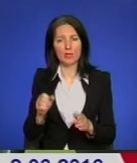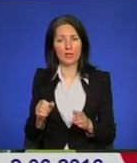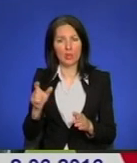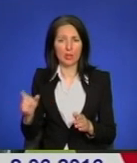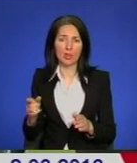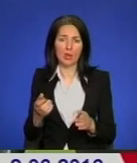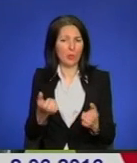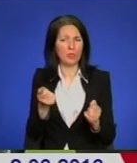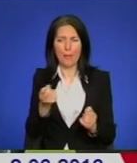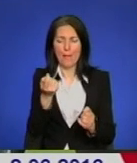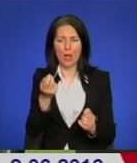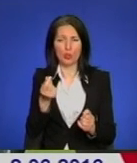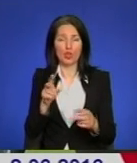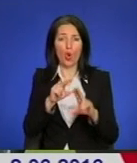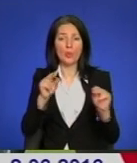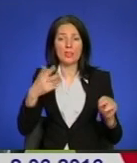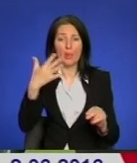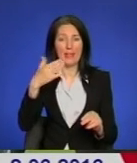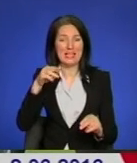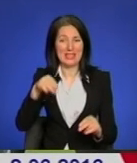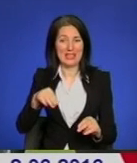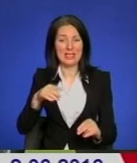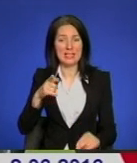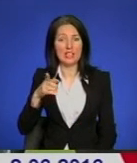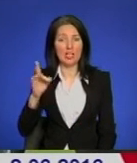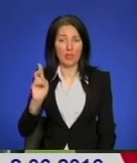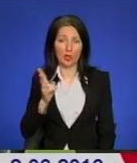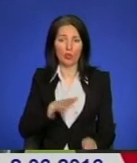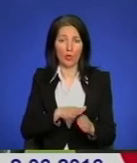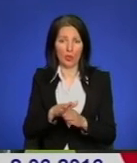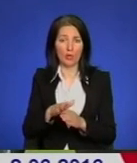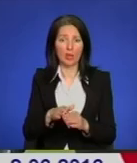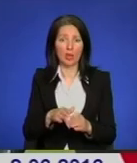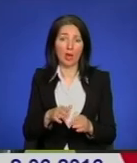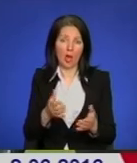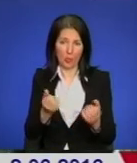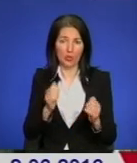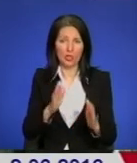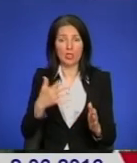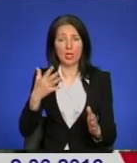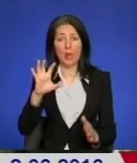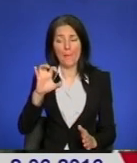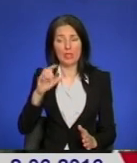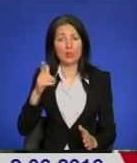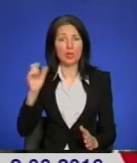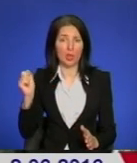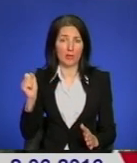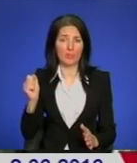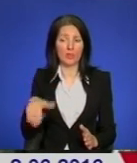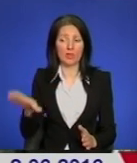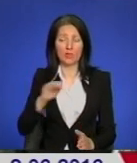мізерні. Обіцяли по 50 тисяч гривень виконавцю. Дійшло по 500 гривень. Усім